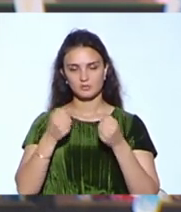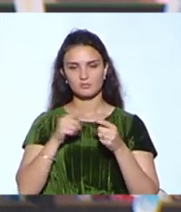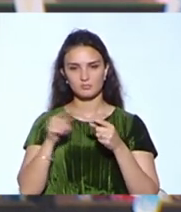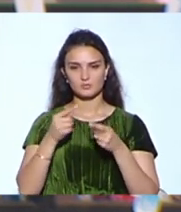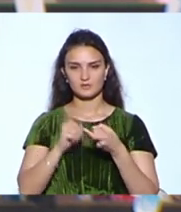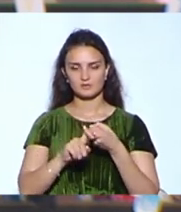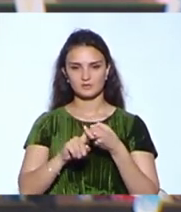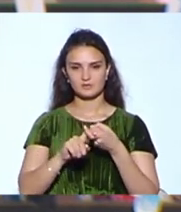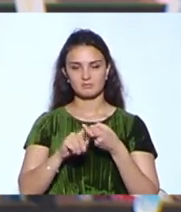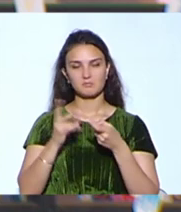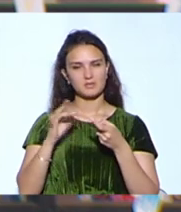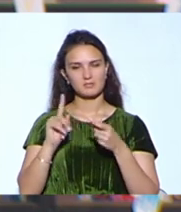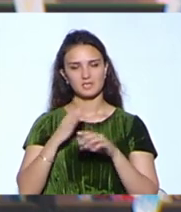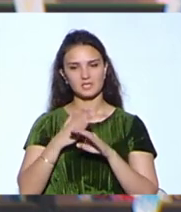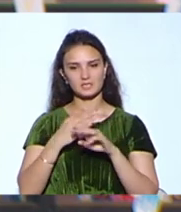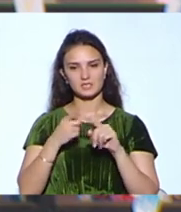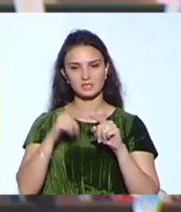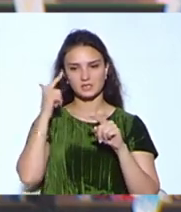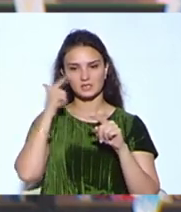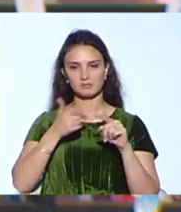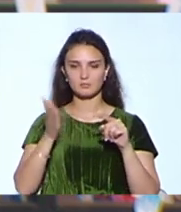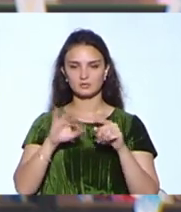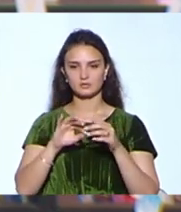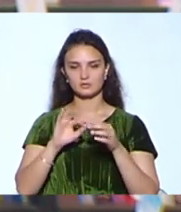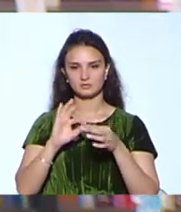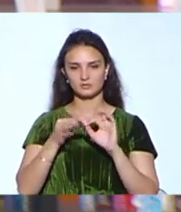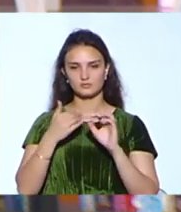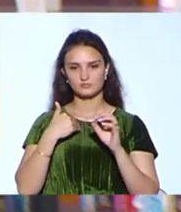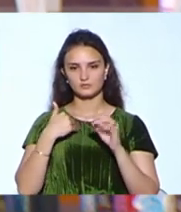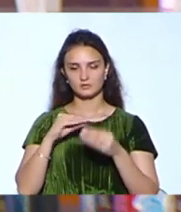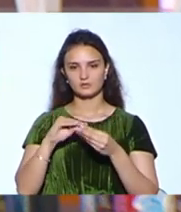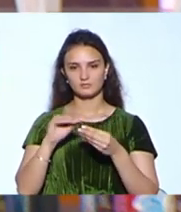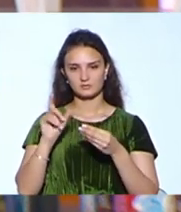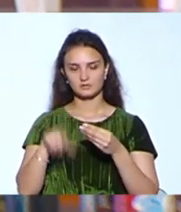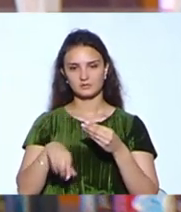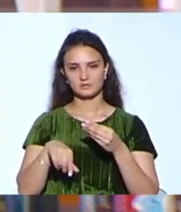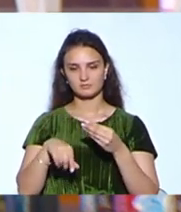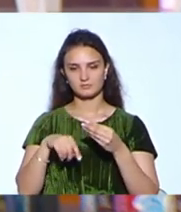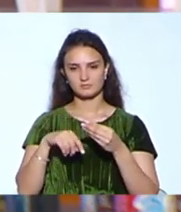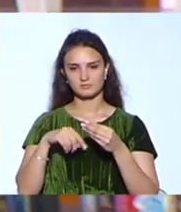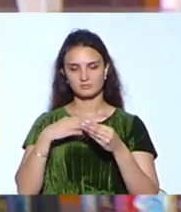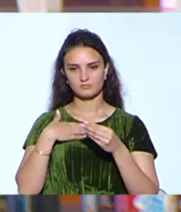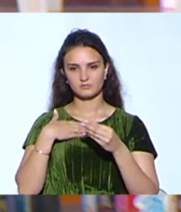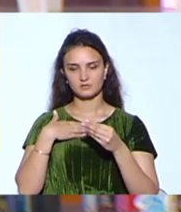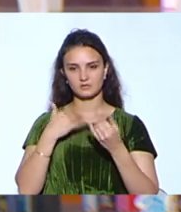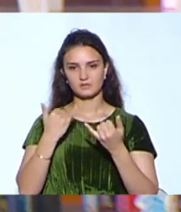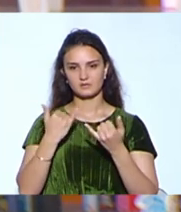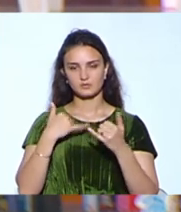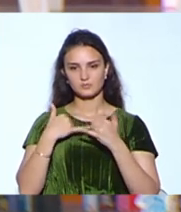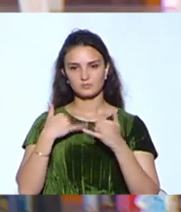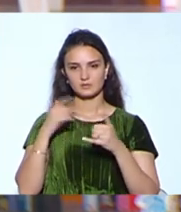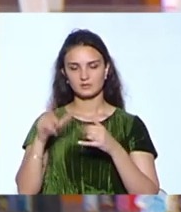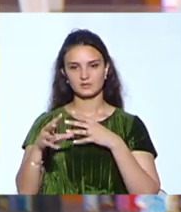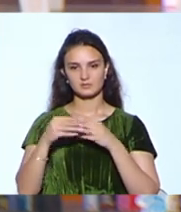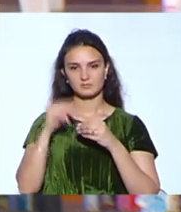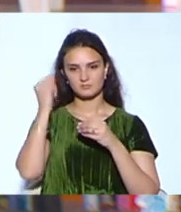მჭიდროდ უკავშირდება. მაგრამ რა არის ეს განათლება? მოდით ეს გავარკვიოთ ჩვენი გადაცემის მეგობართან ერთად და ჩვენი გადაცემის ღევანდელ სტუმართან